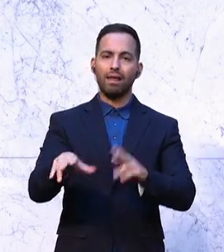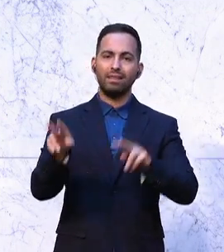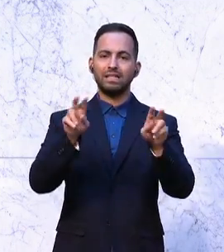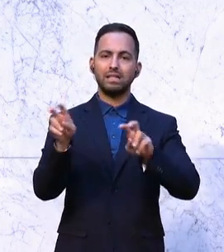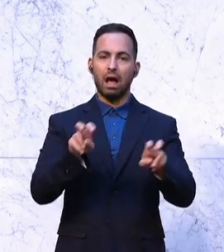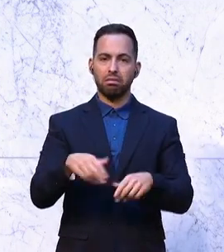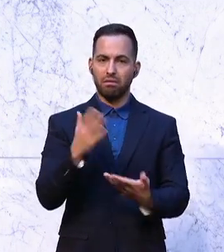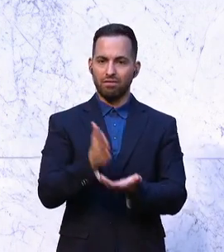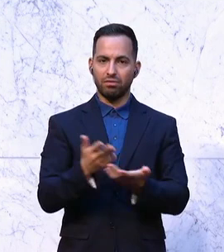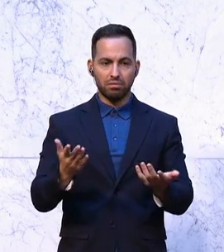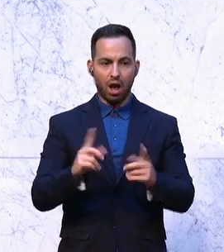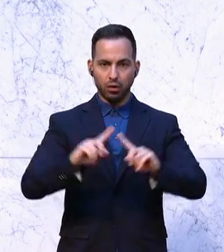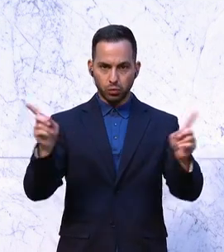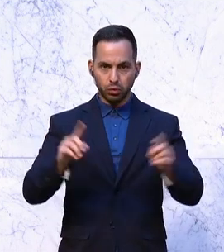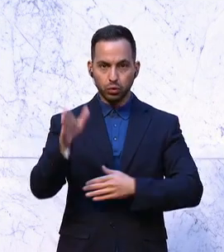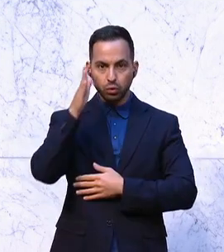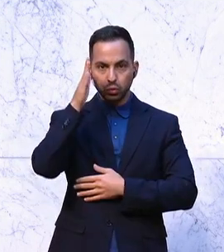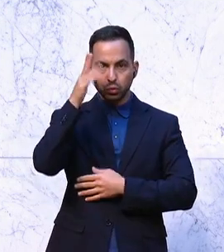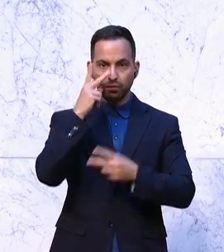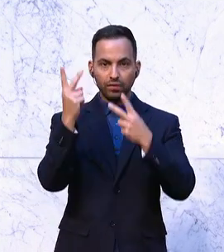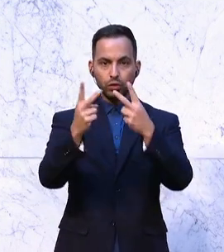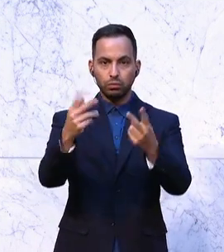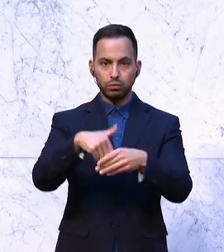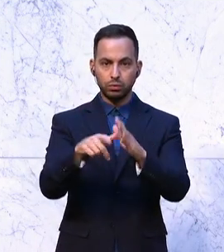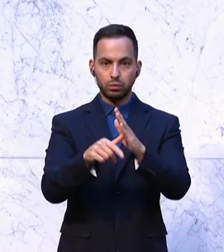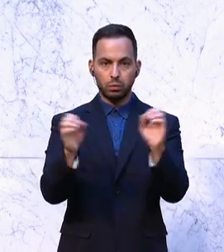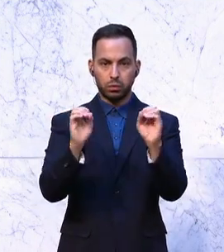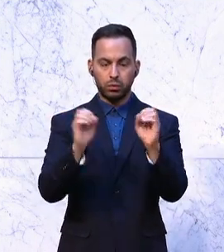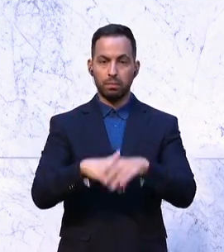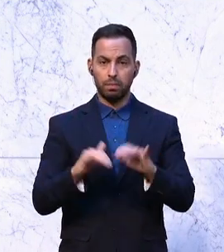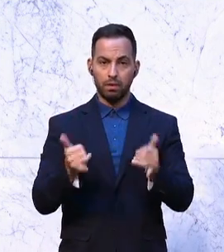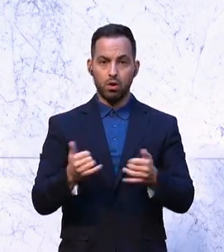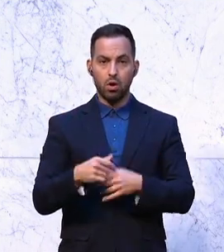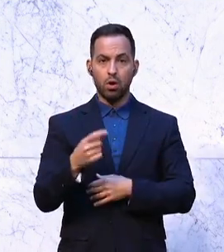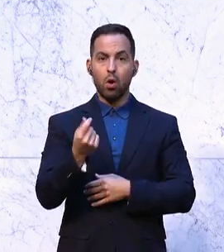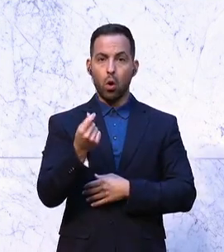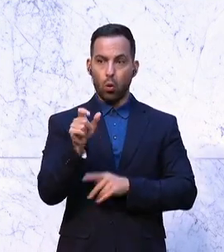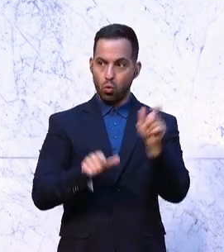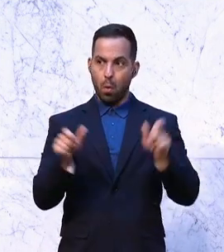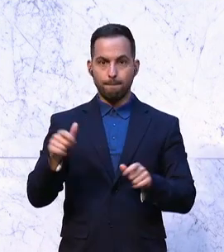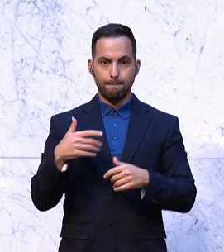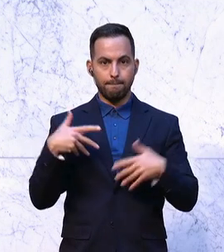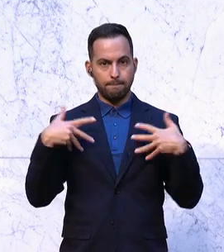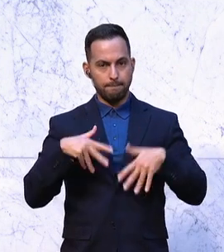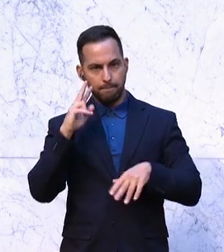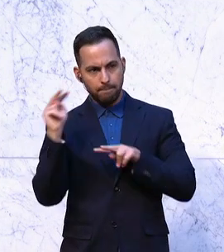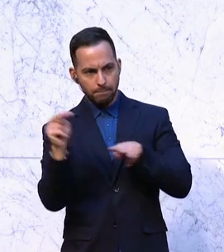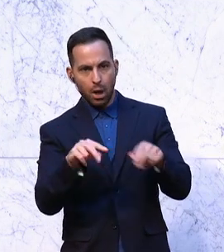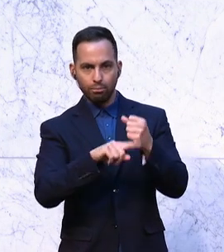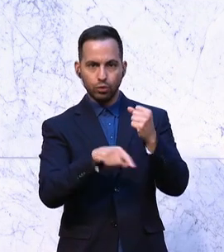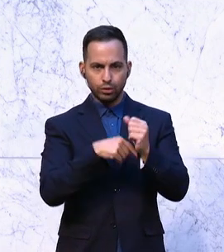Rede, aber die Zukunftsvisionen sind nicht da. Doch, es stimmt, die Ökonominnen und Ökonomen haben das Budget wirklich